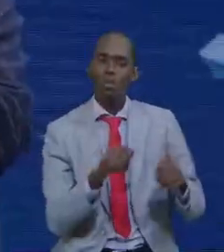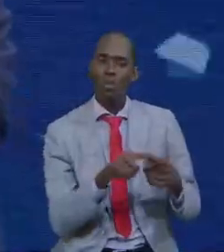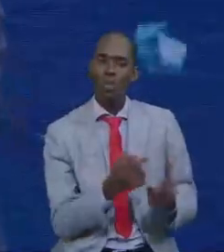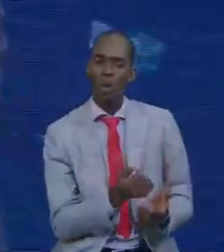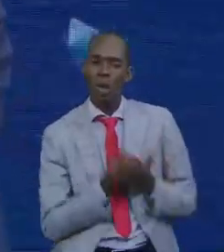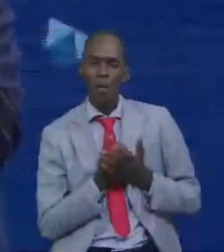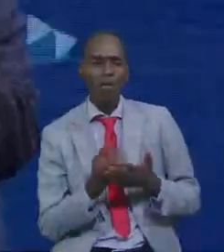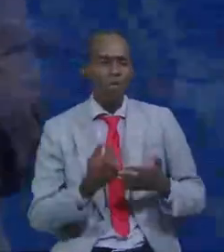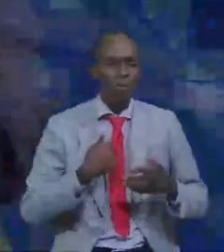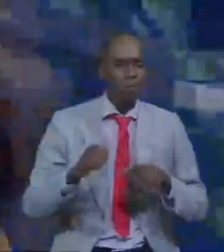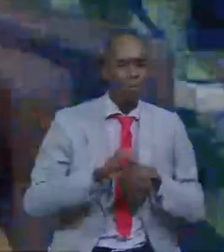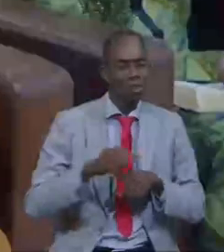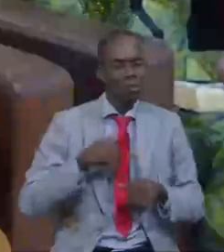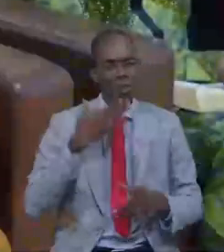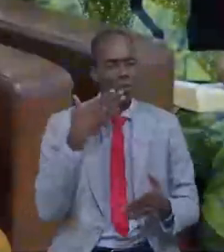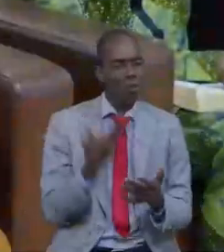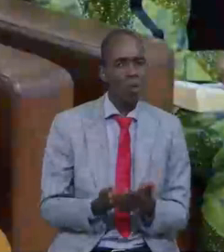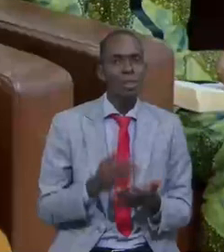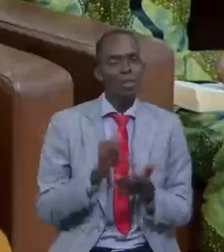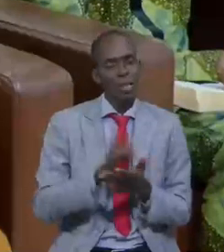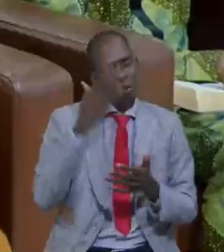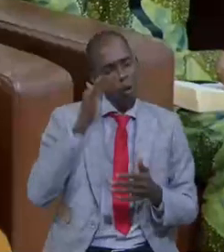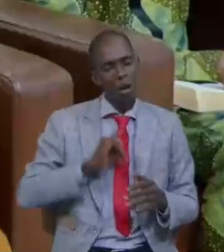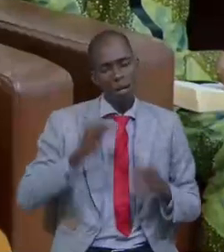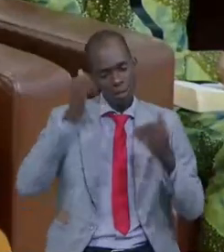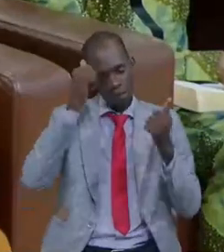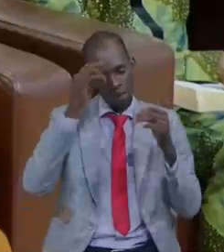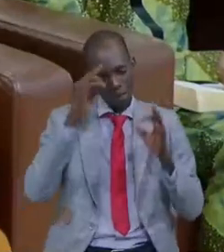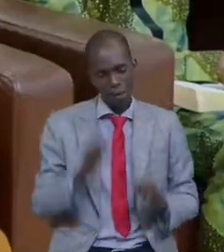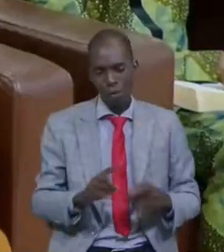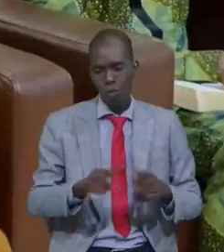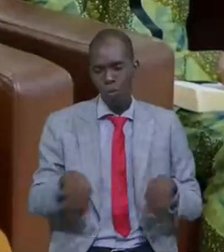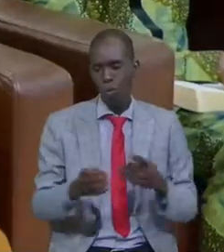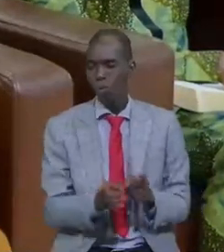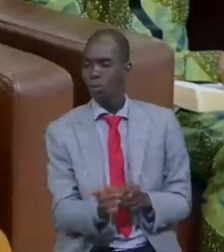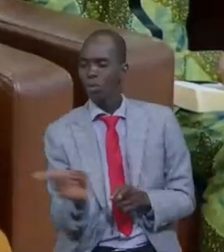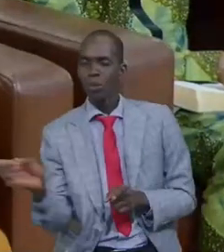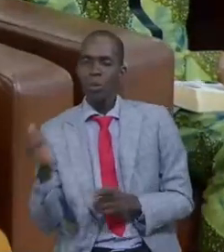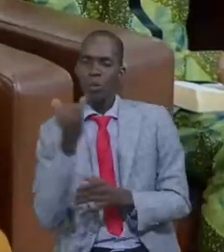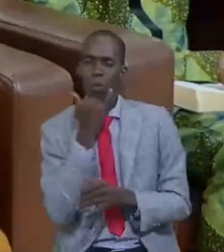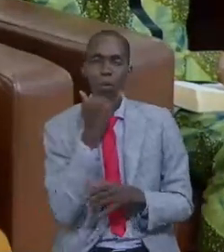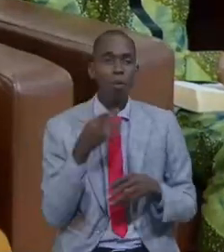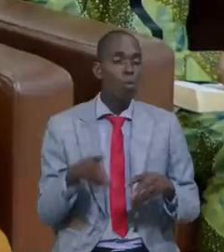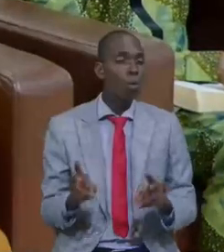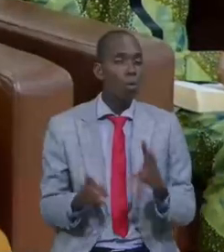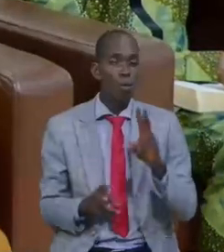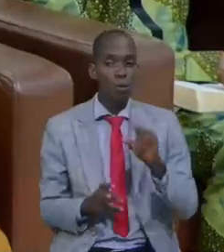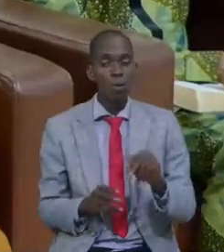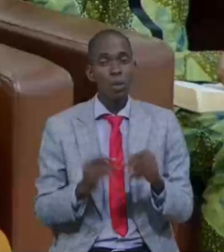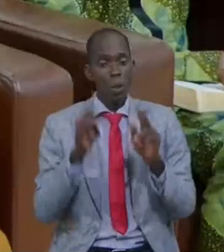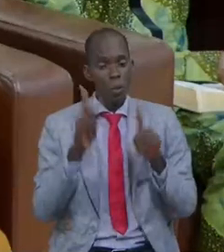Ils n'ont pas imposé leur péché à quelqu'un d'autre. Quelqu'un qui a la vraie conviction fera la